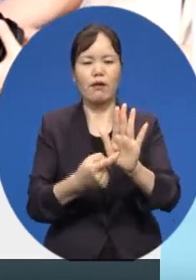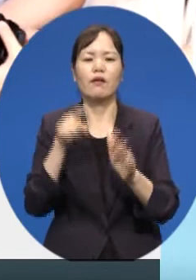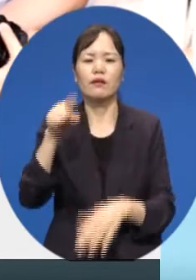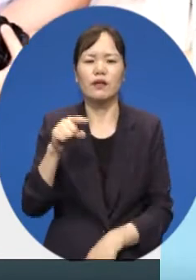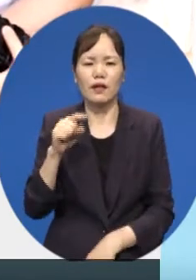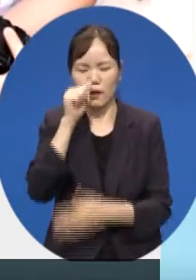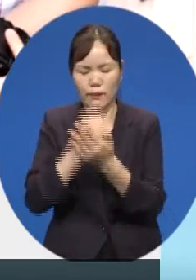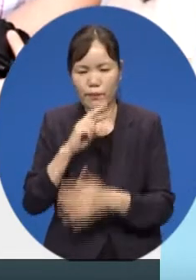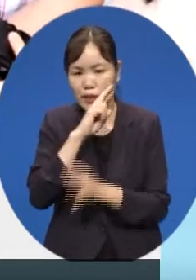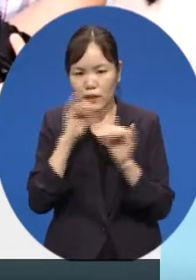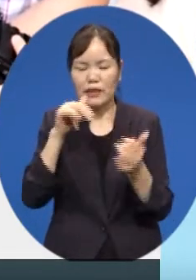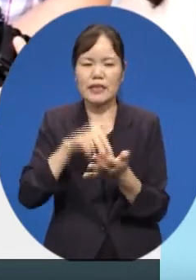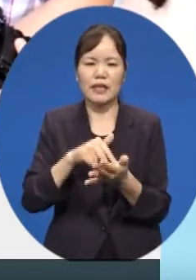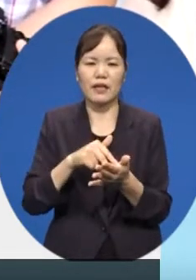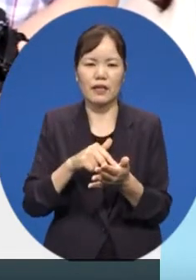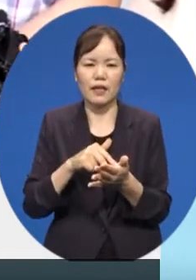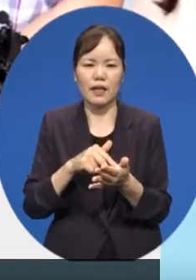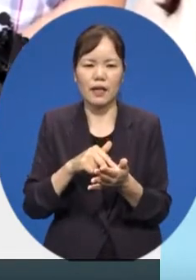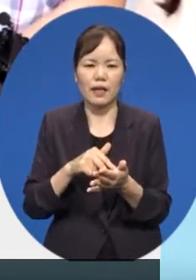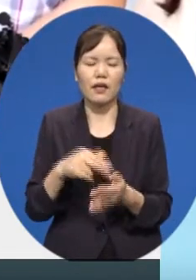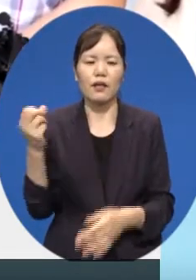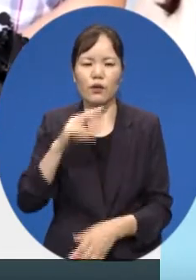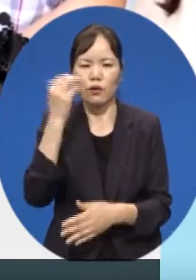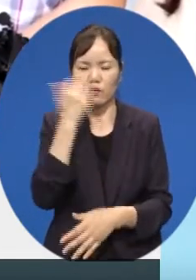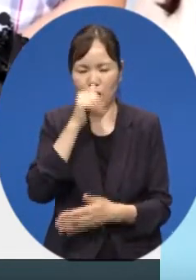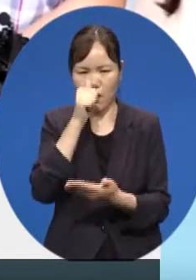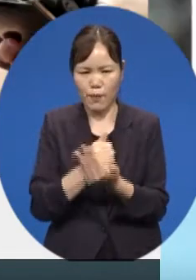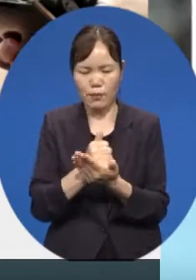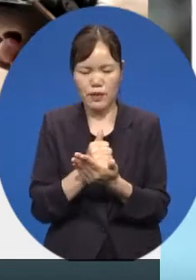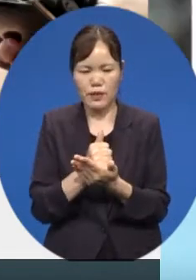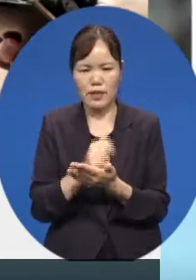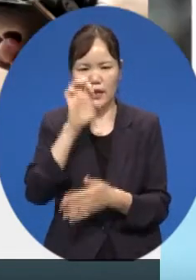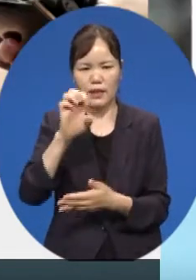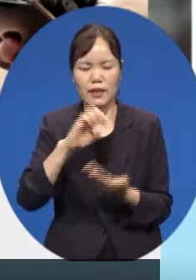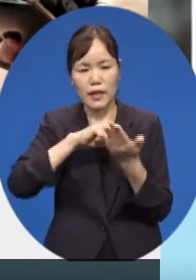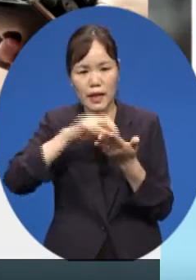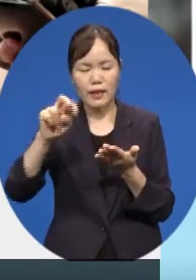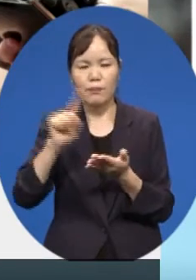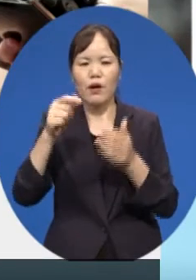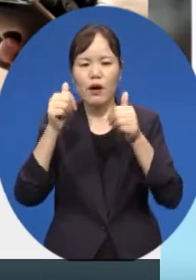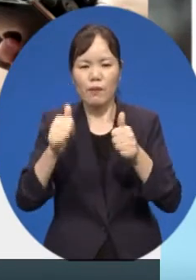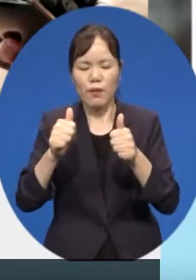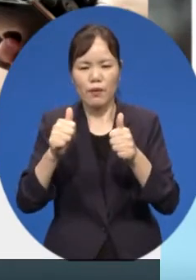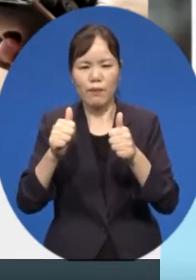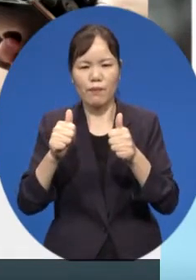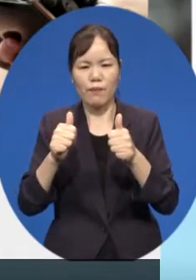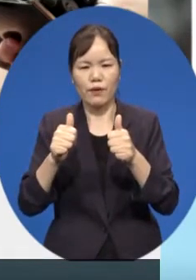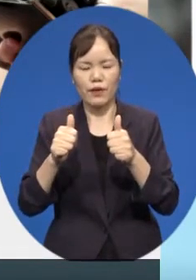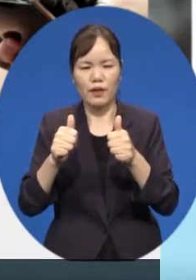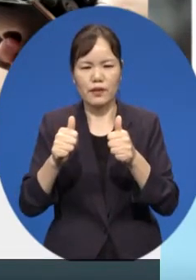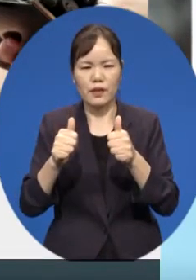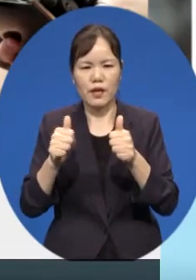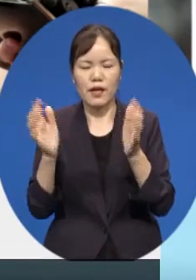피의자 단계 사는 거고 지금 앞에서 말했던 성범죄자 알림 e 는 법원의 재판을 통해서 우리가 사이트에 딱 들어가서 사람 이름 확인 하는